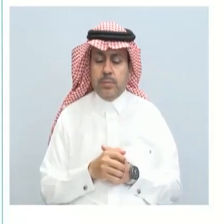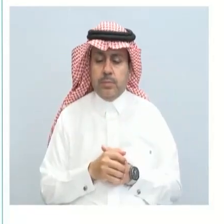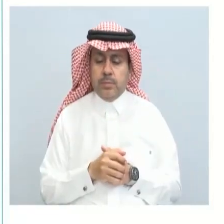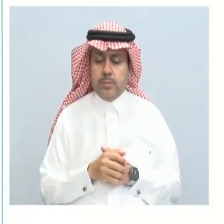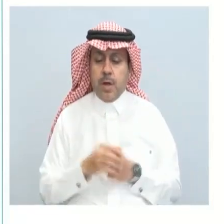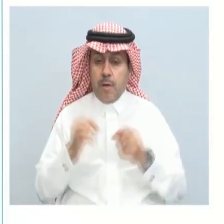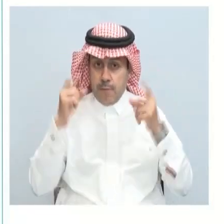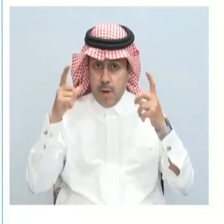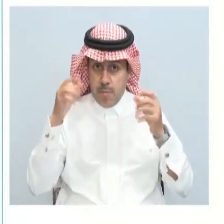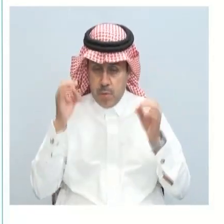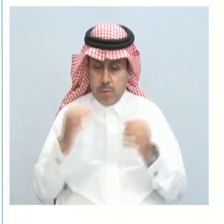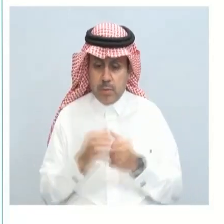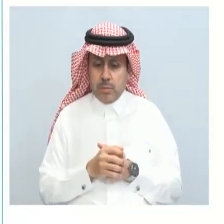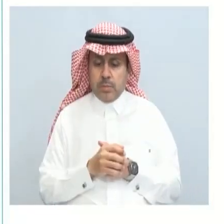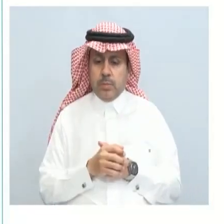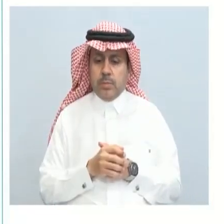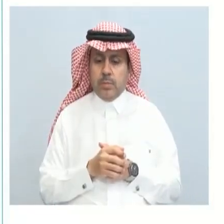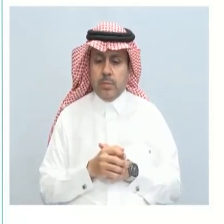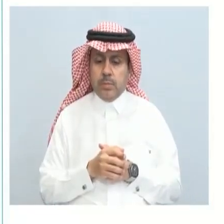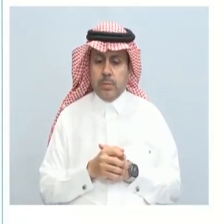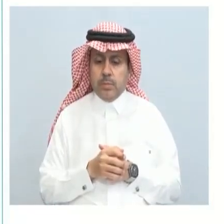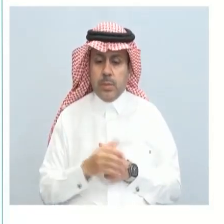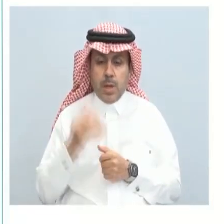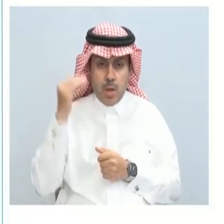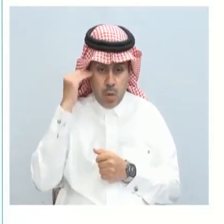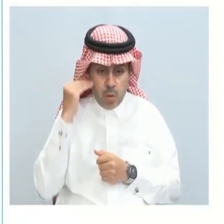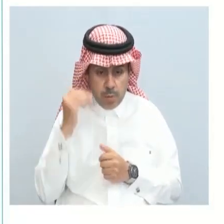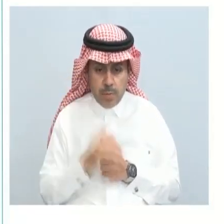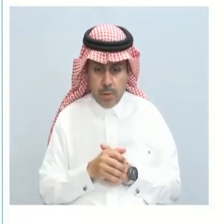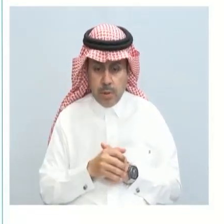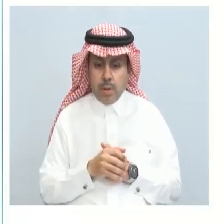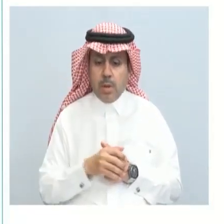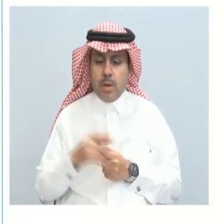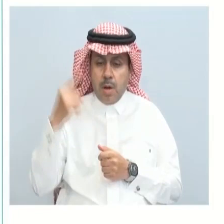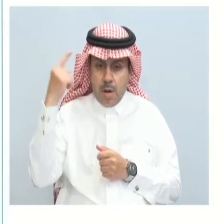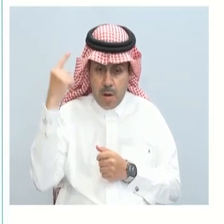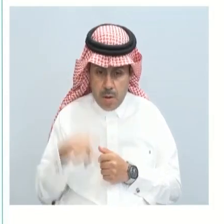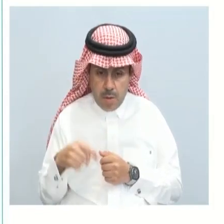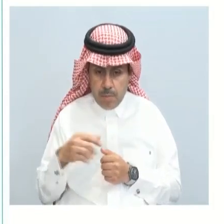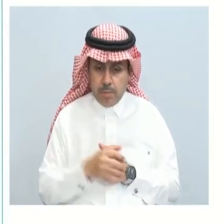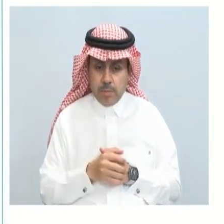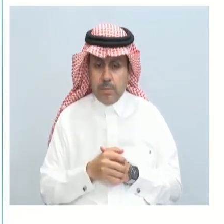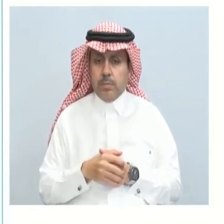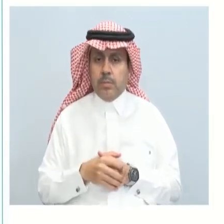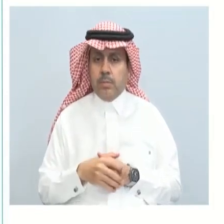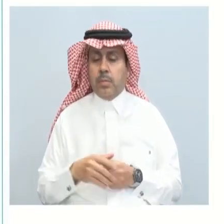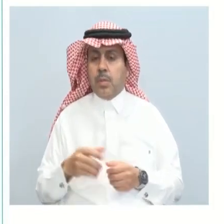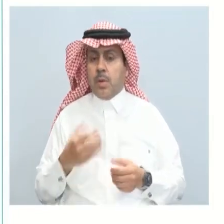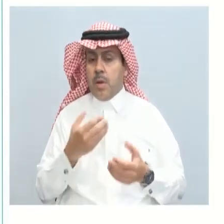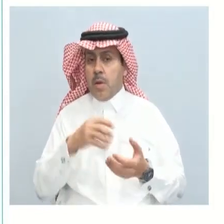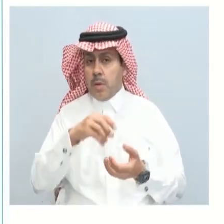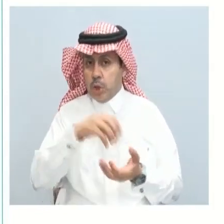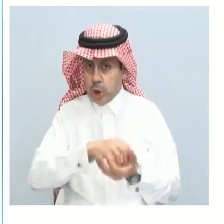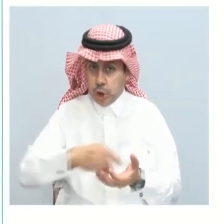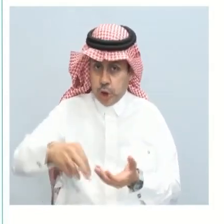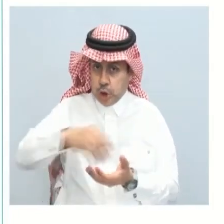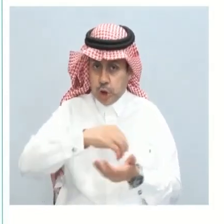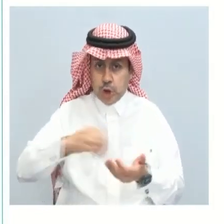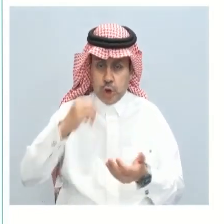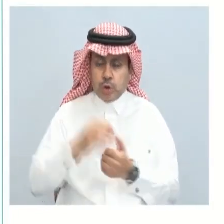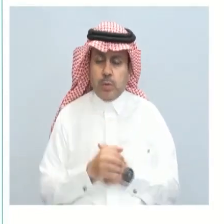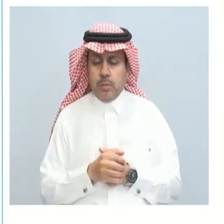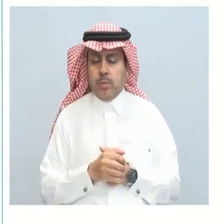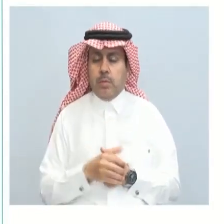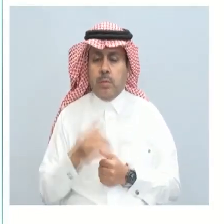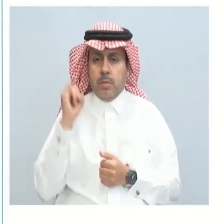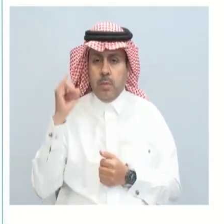فهما جيدا هنا ايها الطلاب والطالبات ايضا النوع الرابع المراه المحرمه بحج او